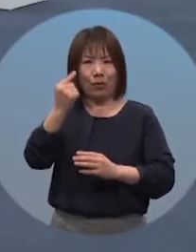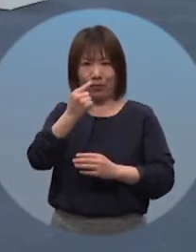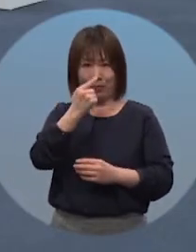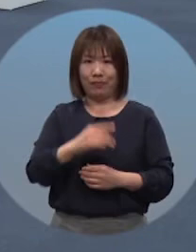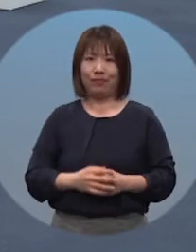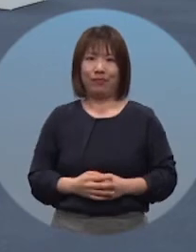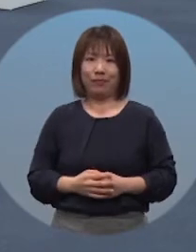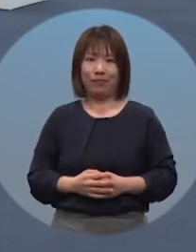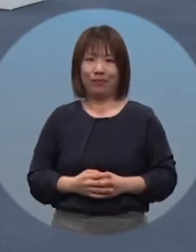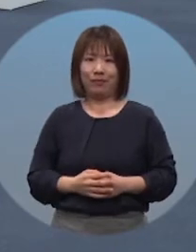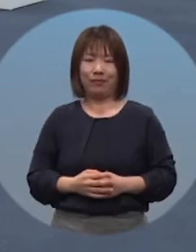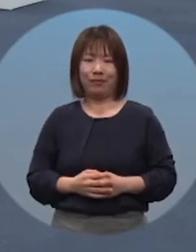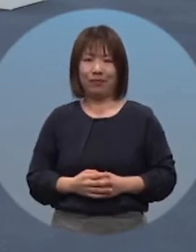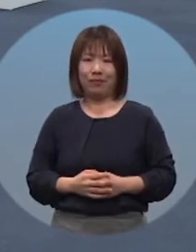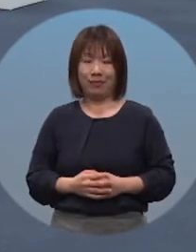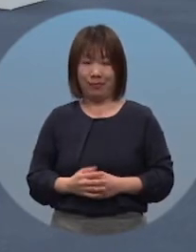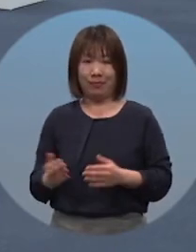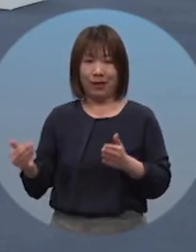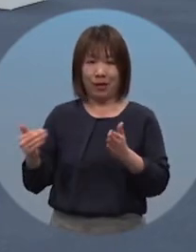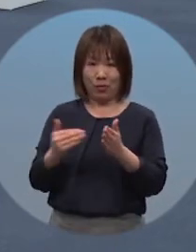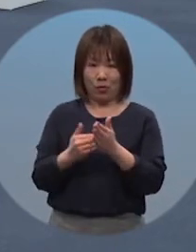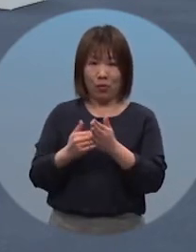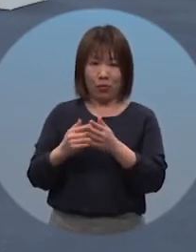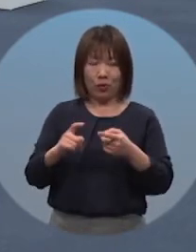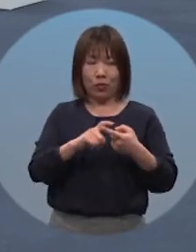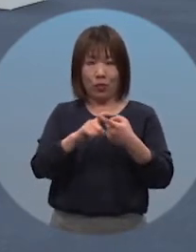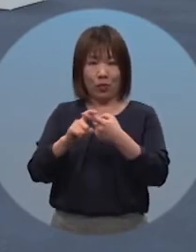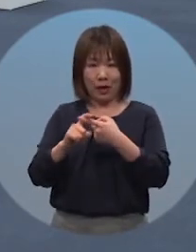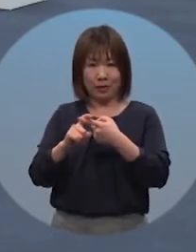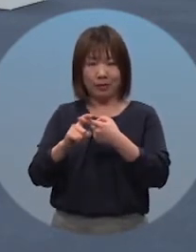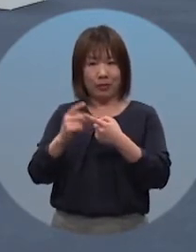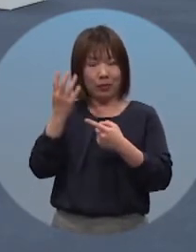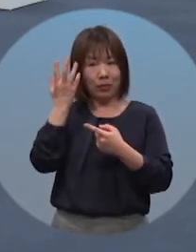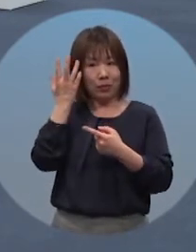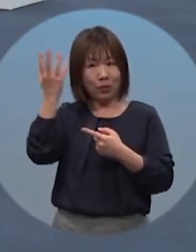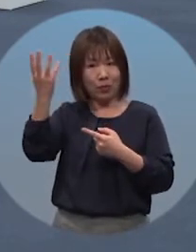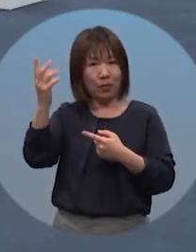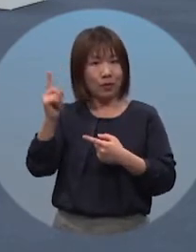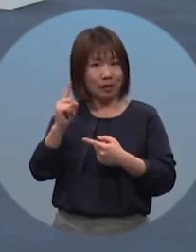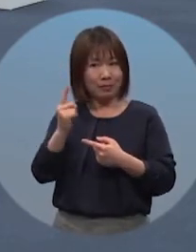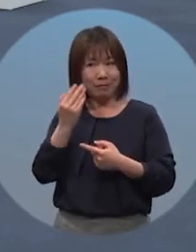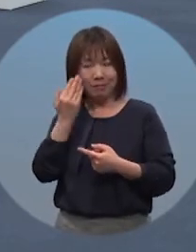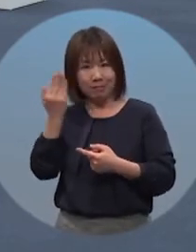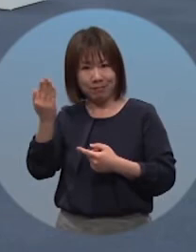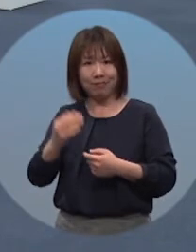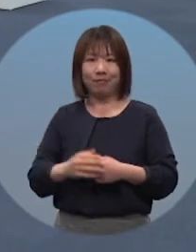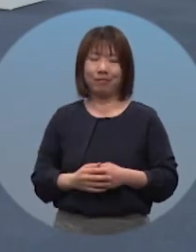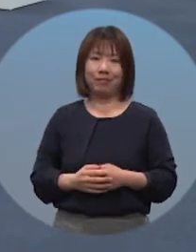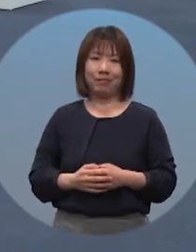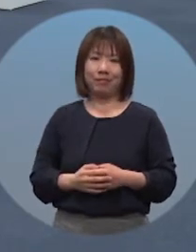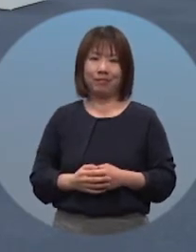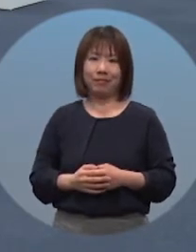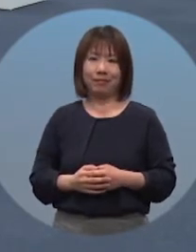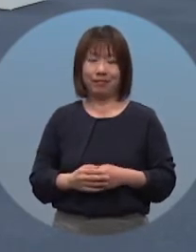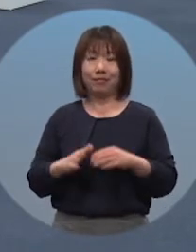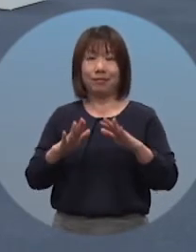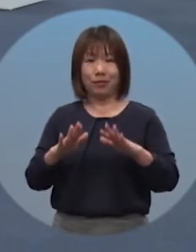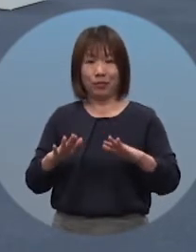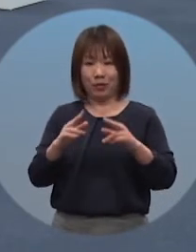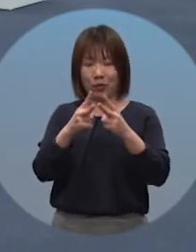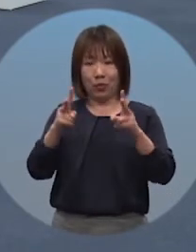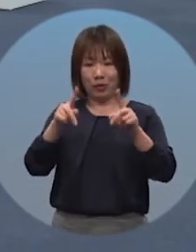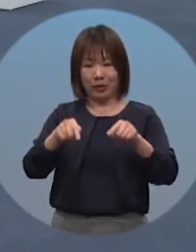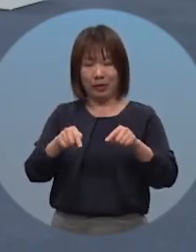最後に今後の展望を伺いました名前にも恋の門で上がった今